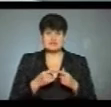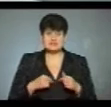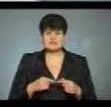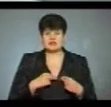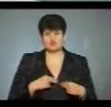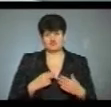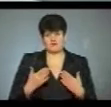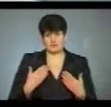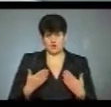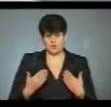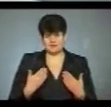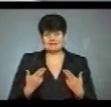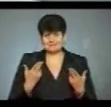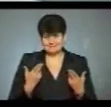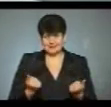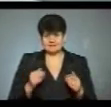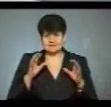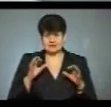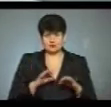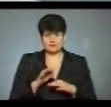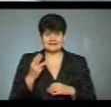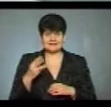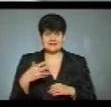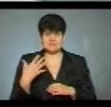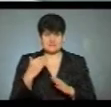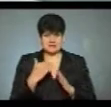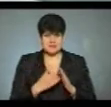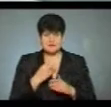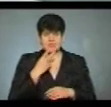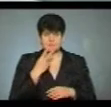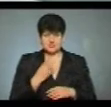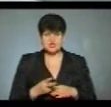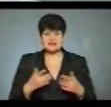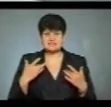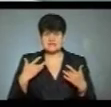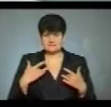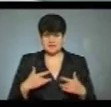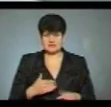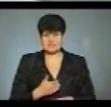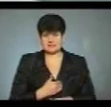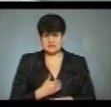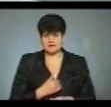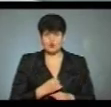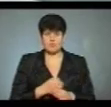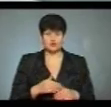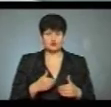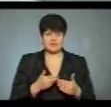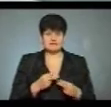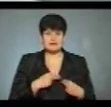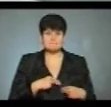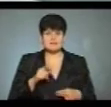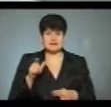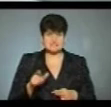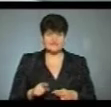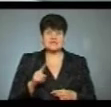відносин. Так, законопроект стаття 35 передбачає звільнення з ініціативи роботодавця-працівника